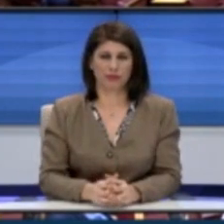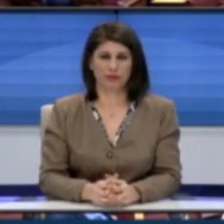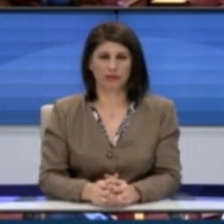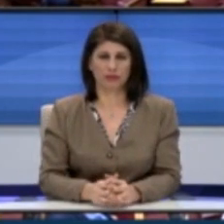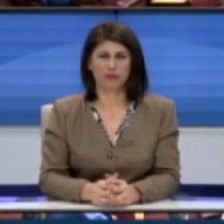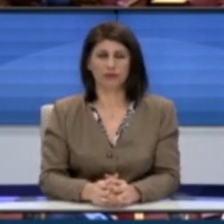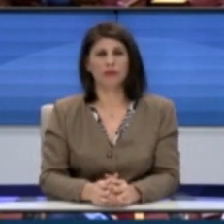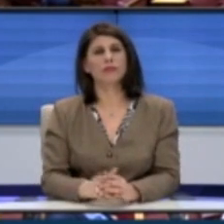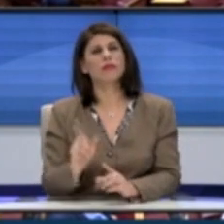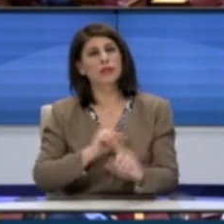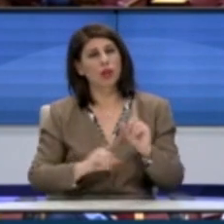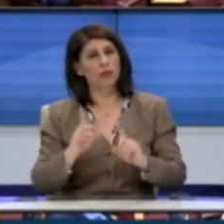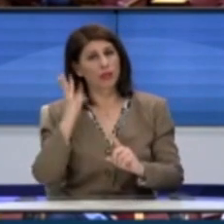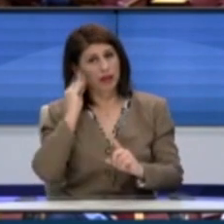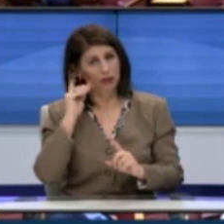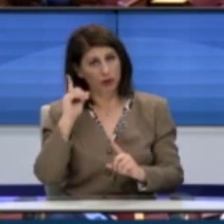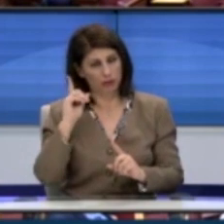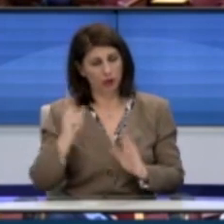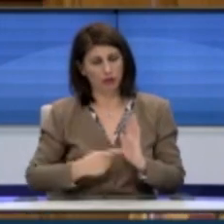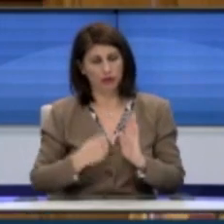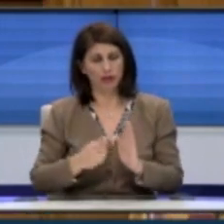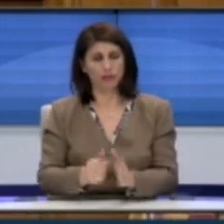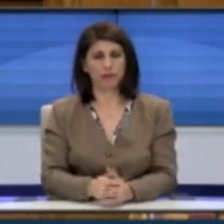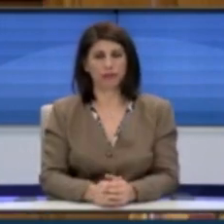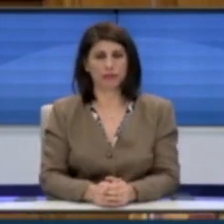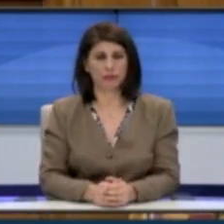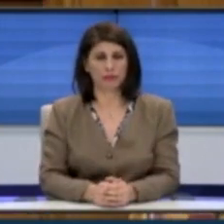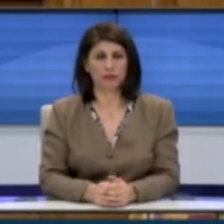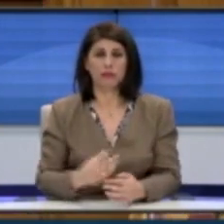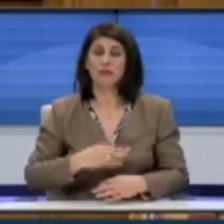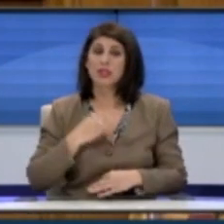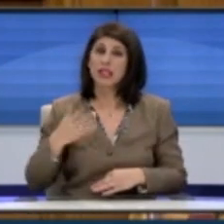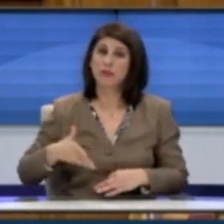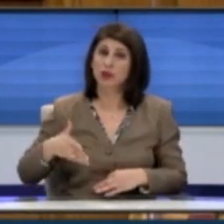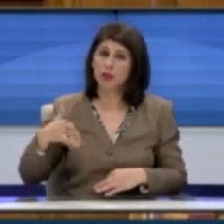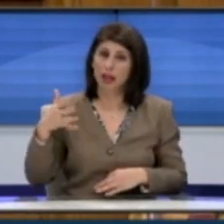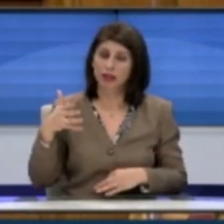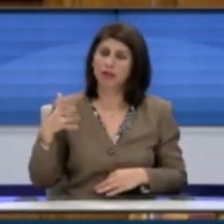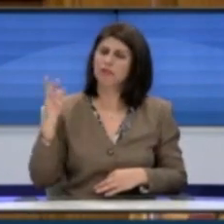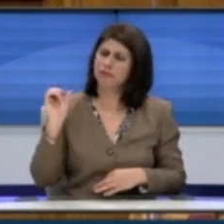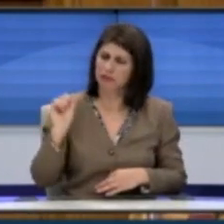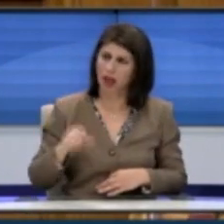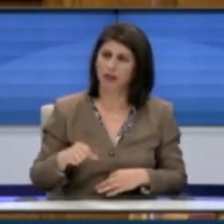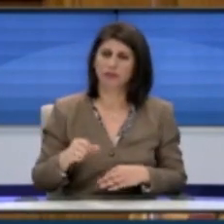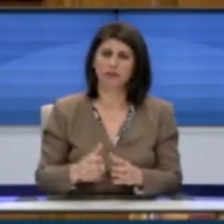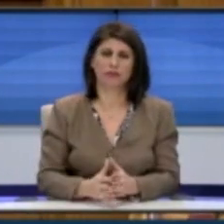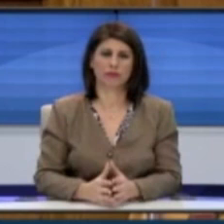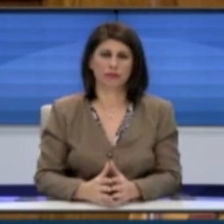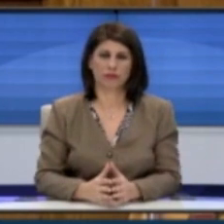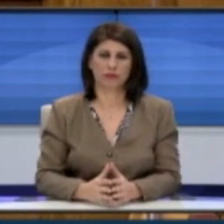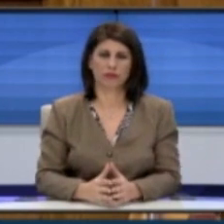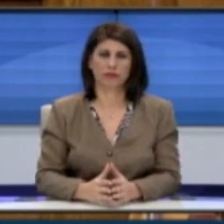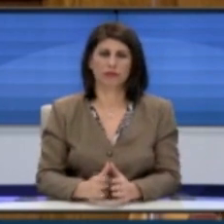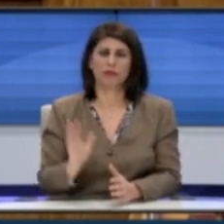Και για όσους δεν το ακούσαν την πρώτη φορά. Κύριε Μητσοτάκη, ναι, όσον